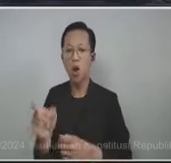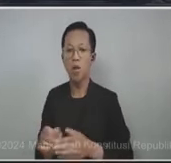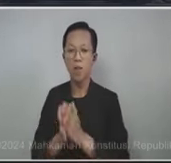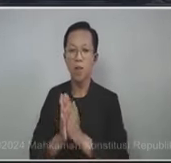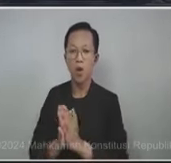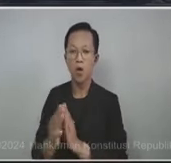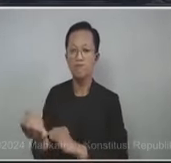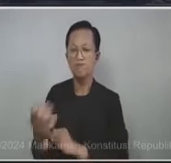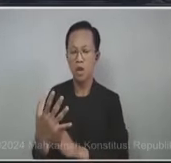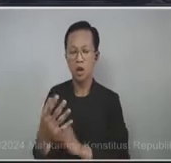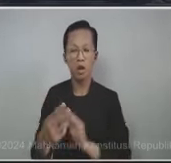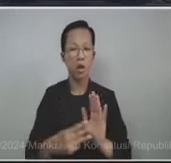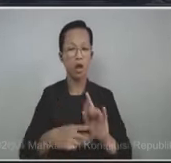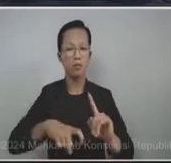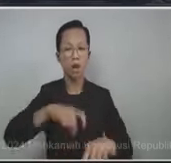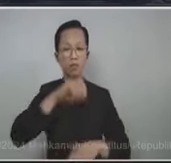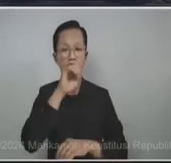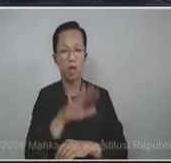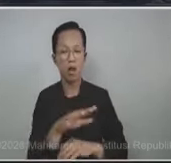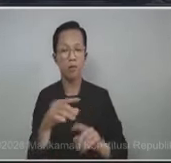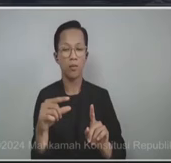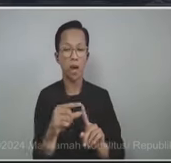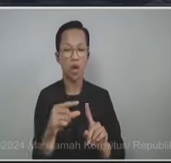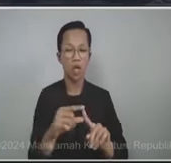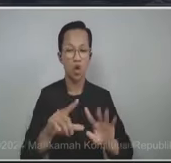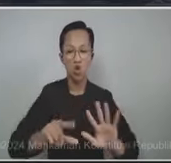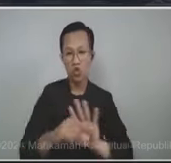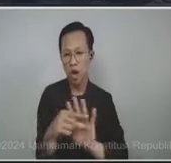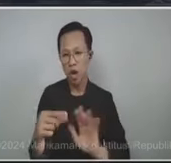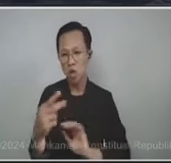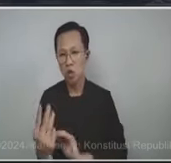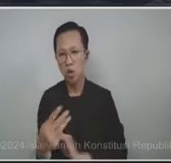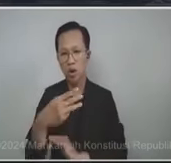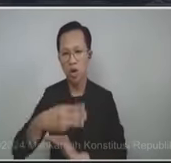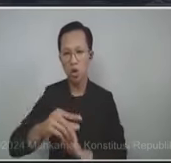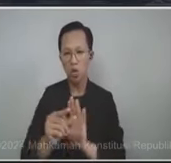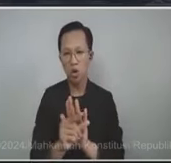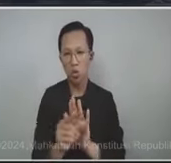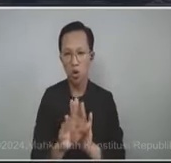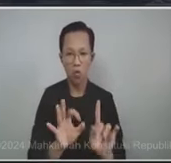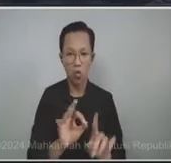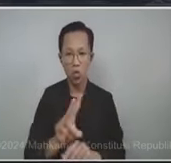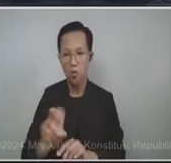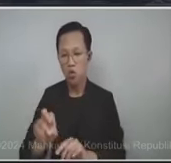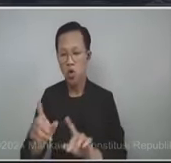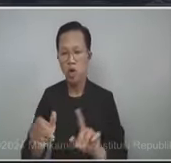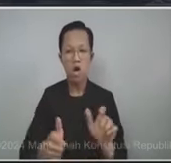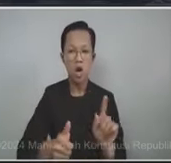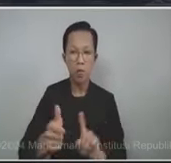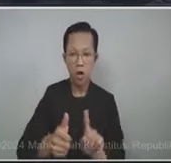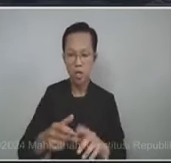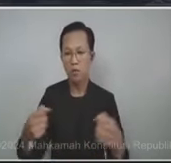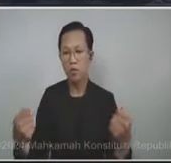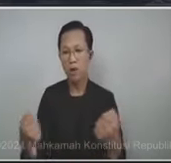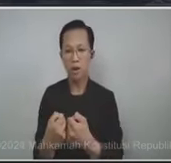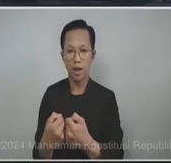menyatakan pasal 7 ayat 2 huruf e 10 UU 10 2016 bertentangan dengan UD